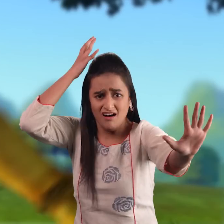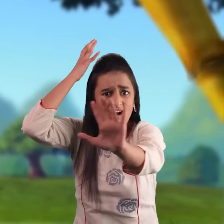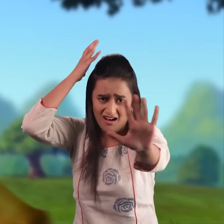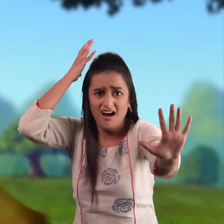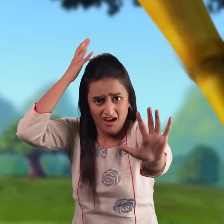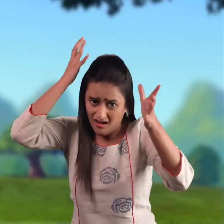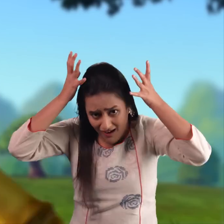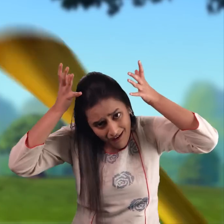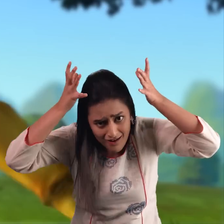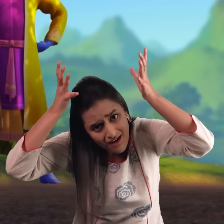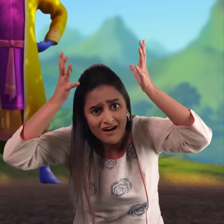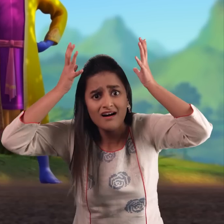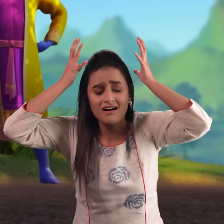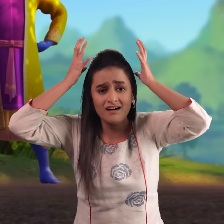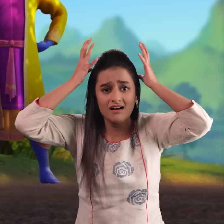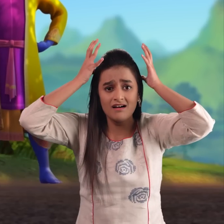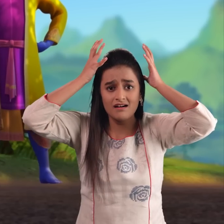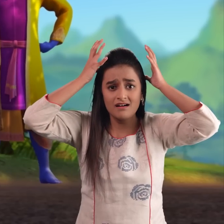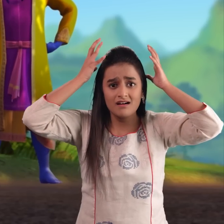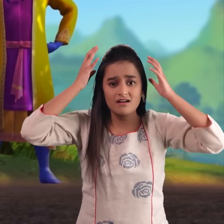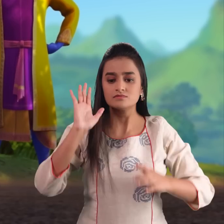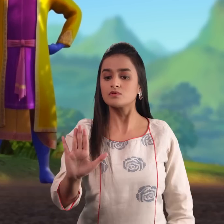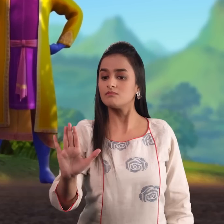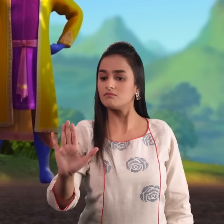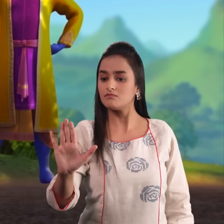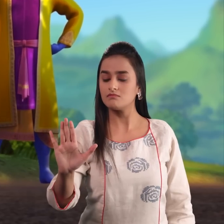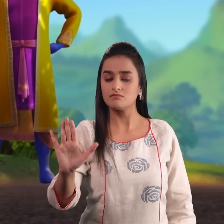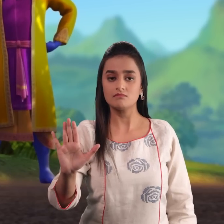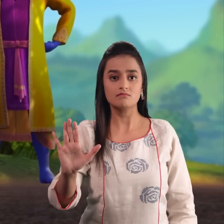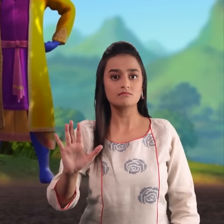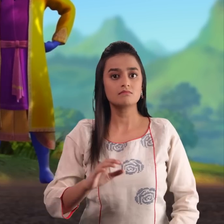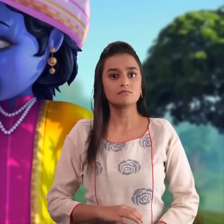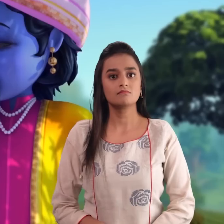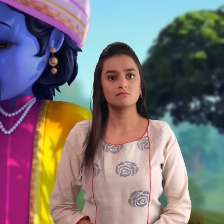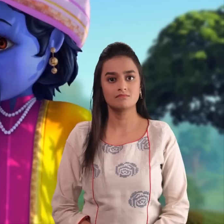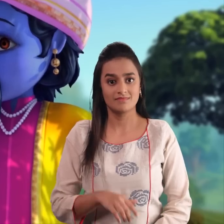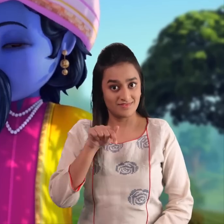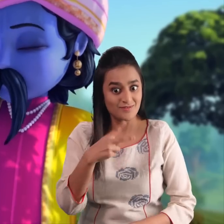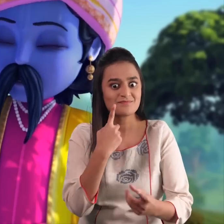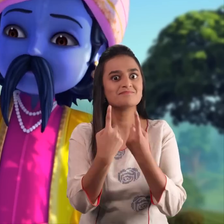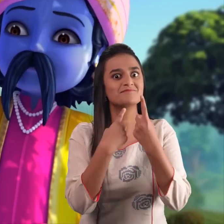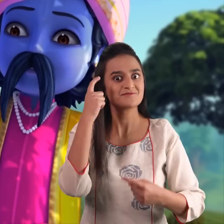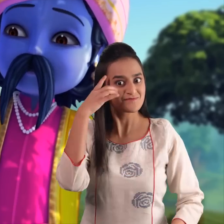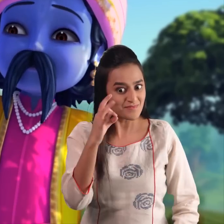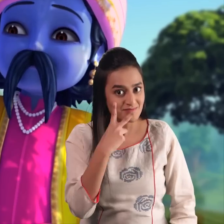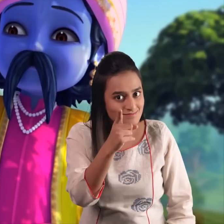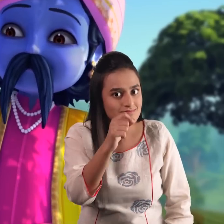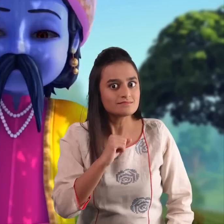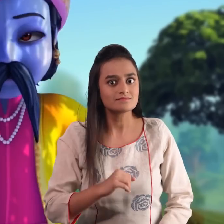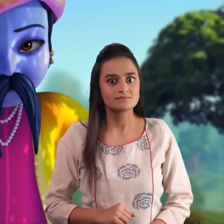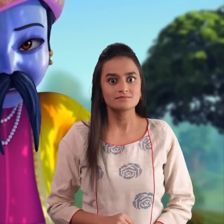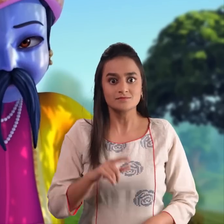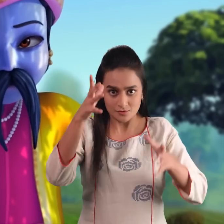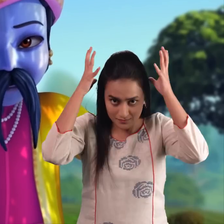रोको इस दूत को, हम कर चुकाने को तैयार हैं। रुक जाओ। अब की तुमने समझदारी की